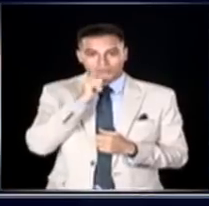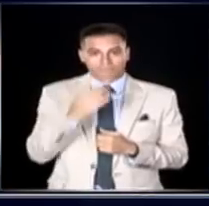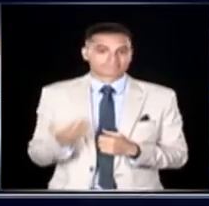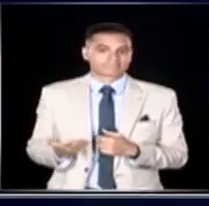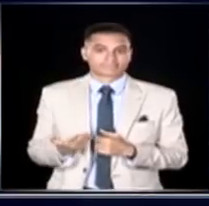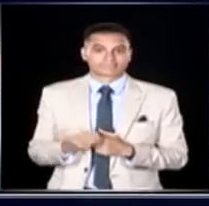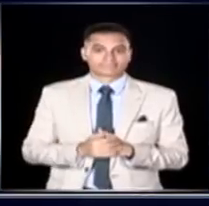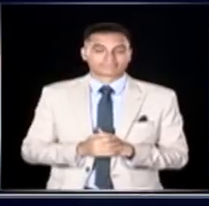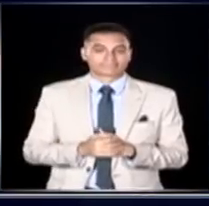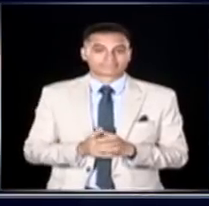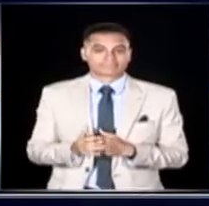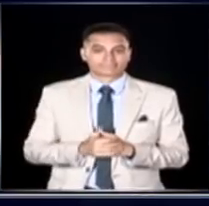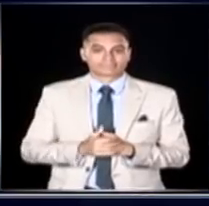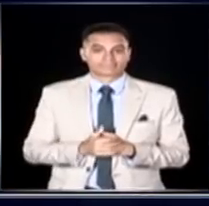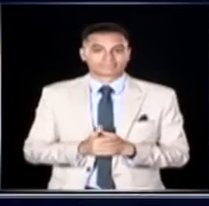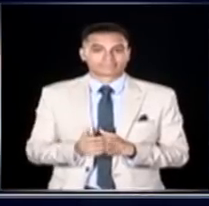الصين.